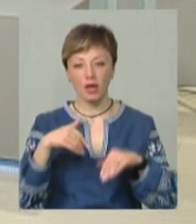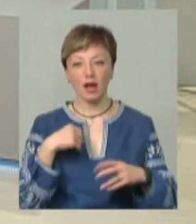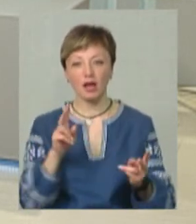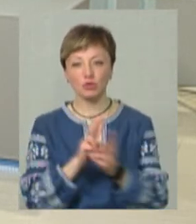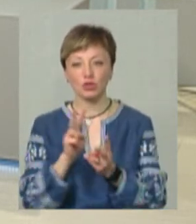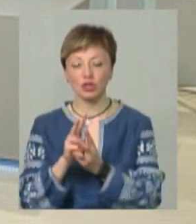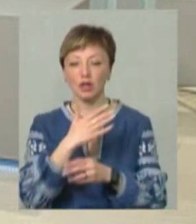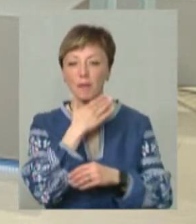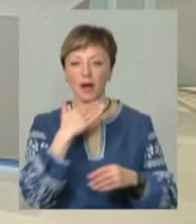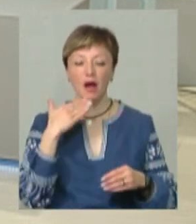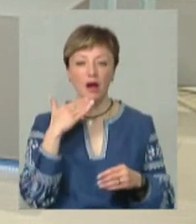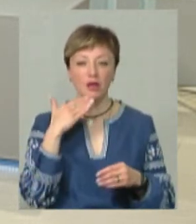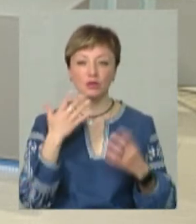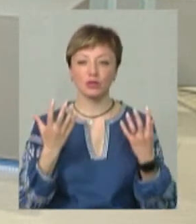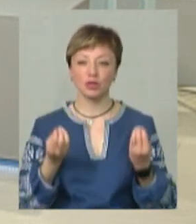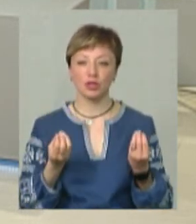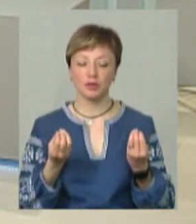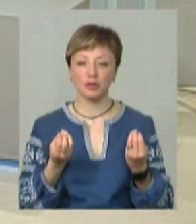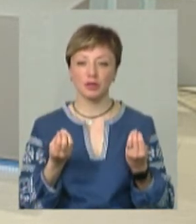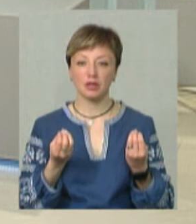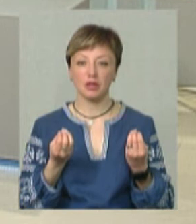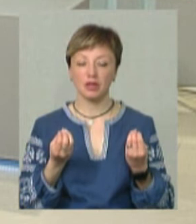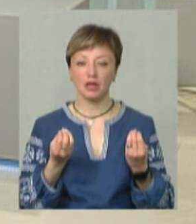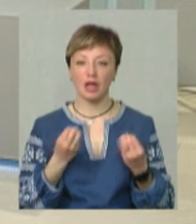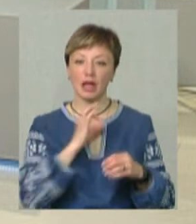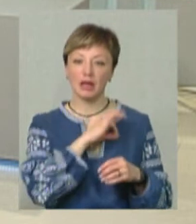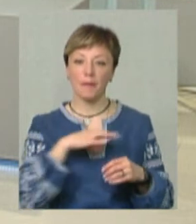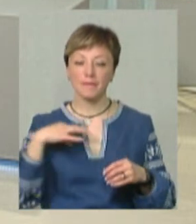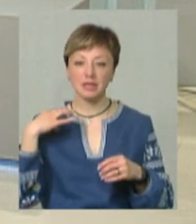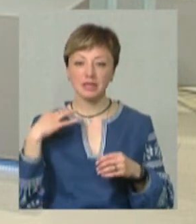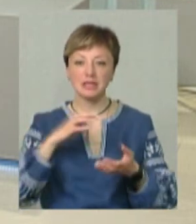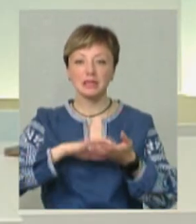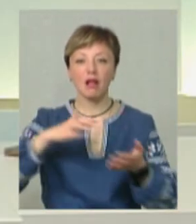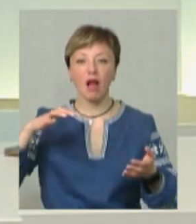багато ще намиста з дутого скла.